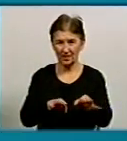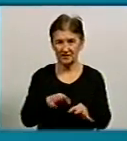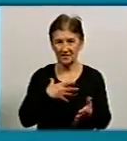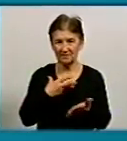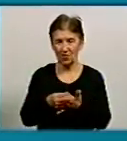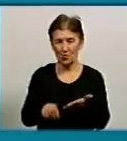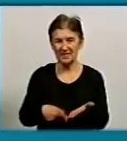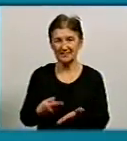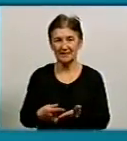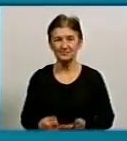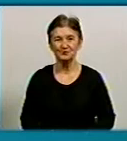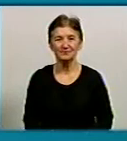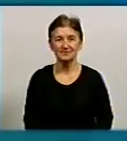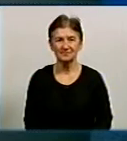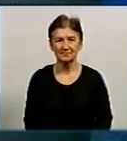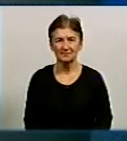міста.